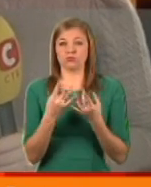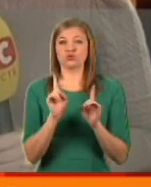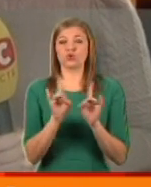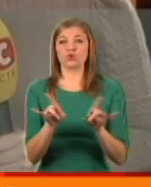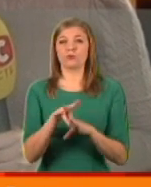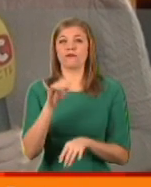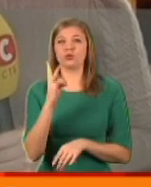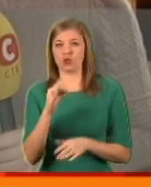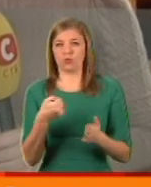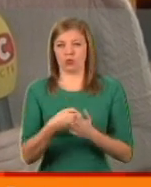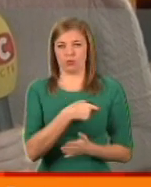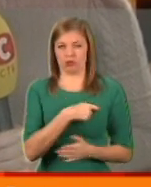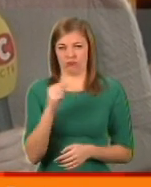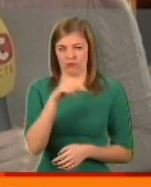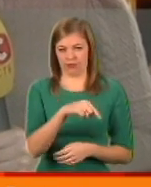Луценко депутатам?